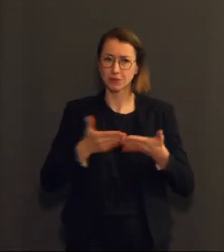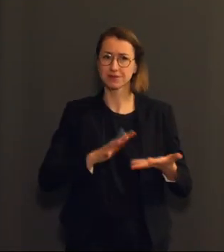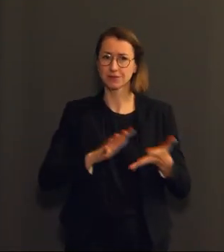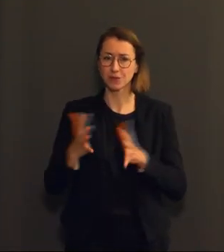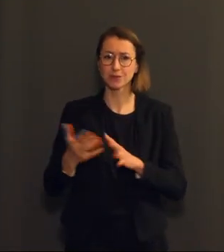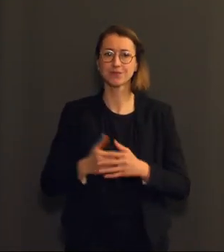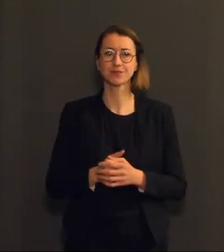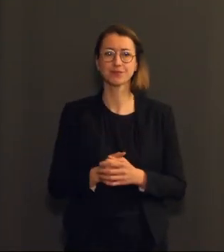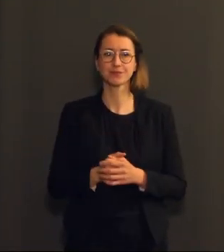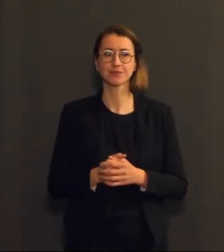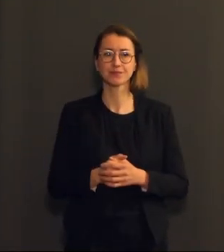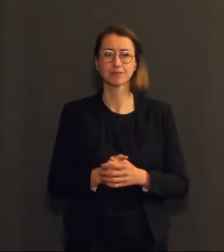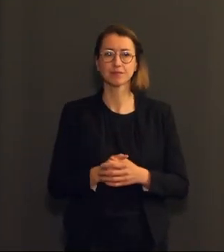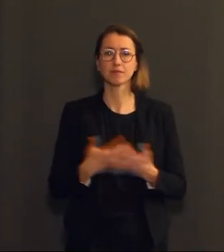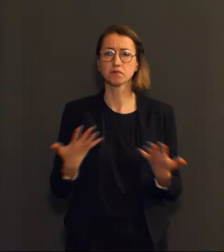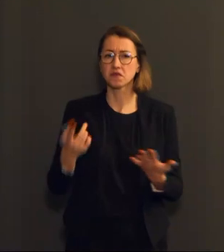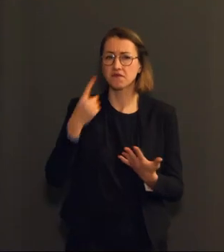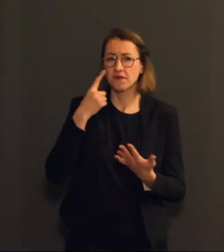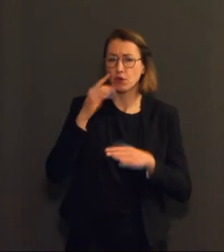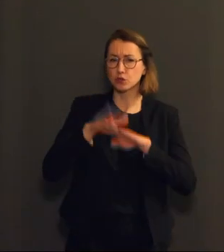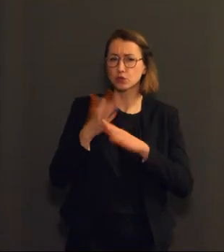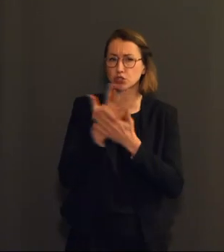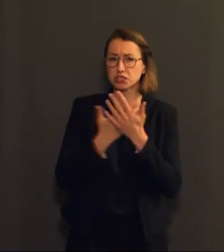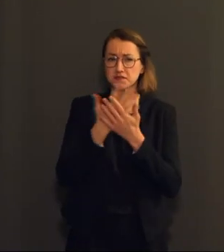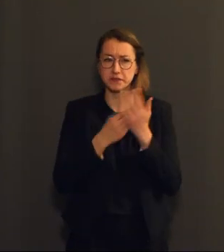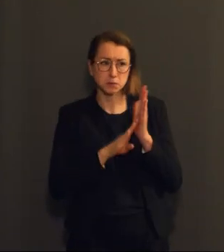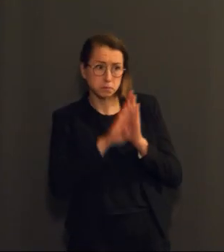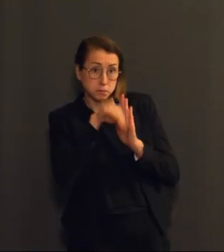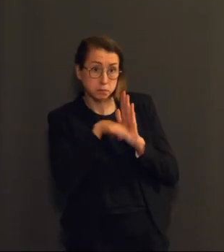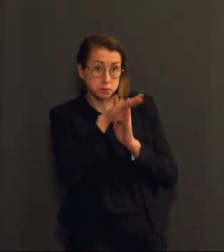une vue sur l'évolution des chiffres dans notre pays.